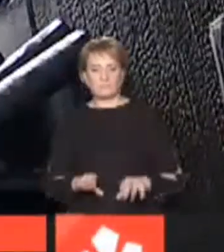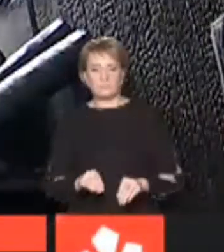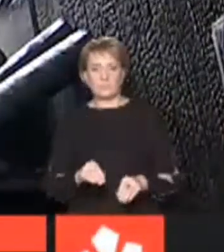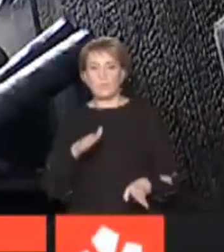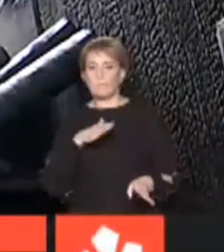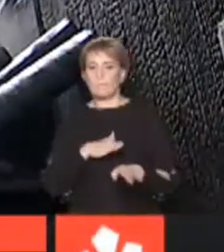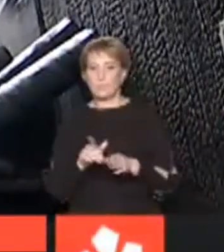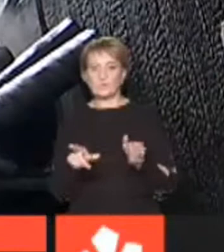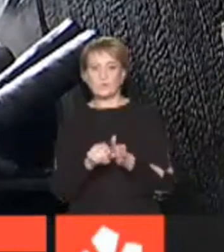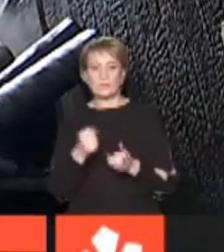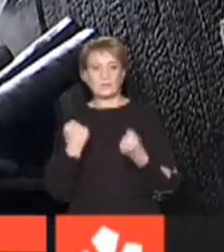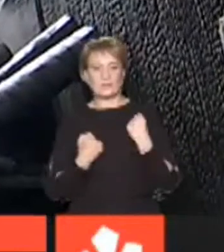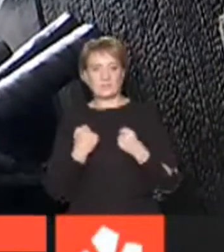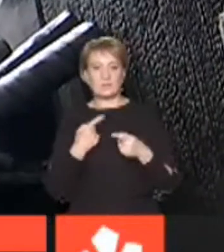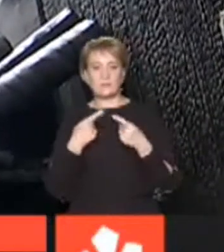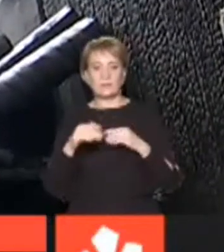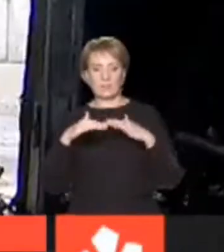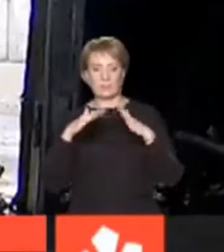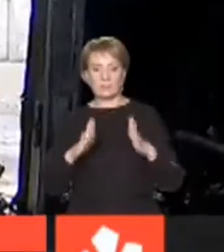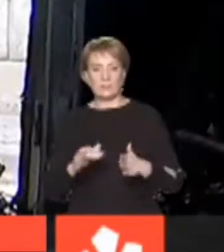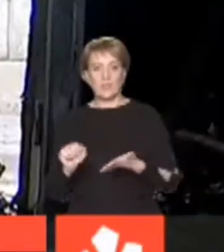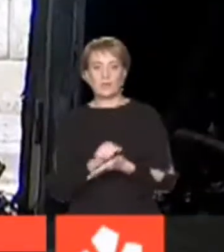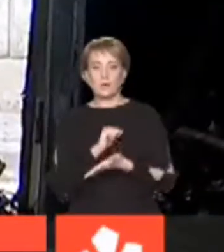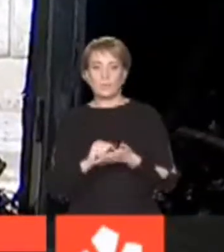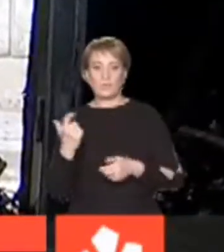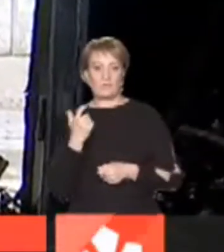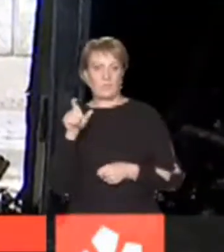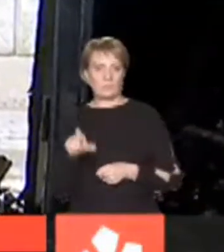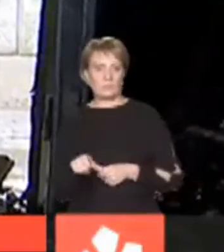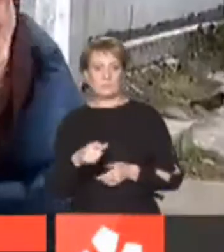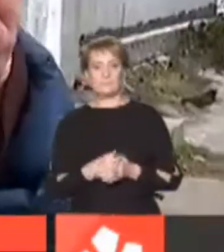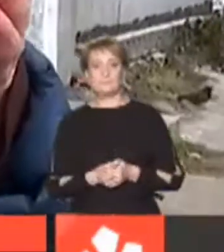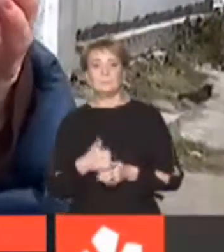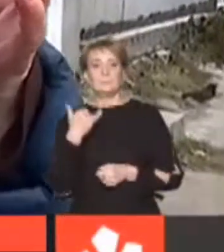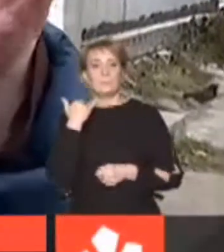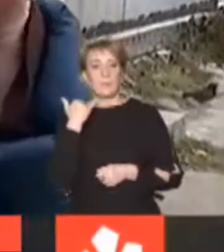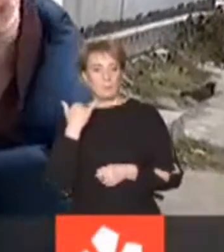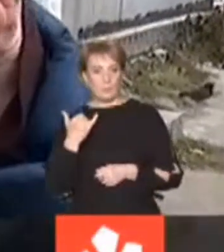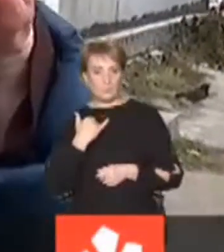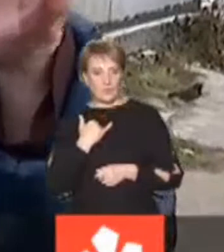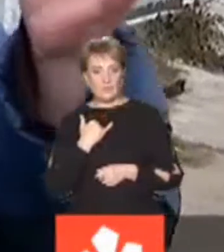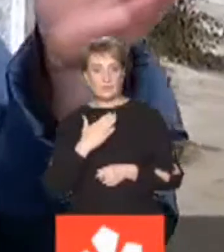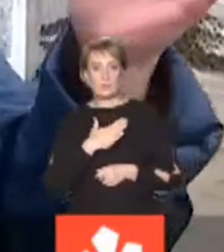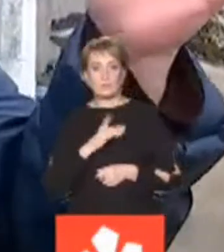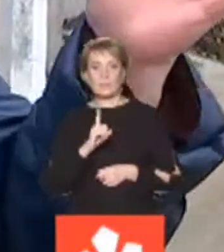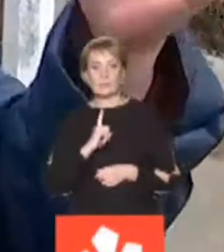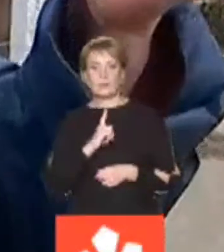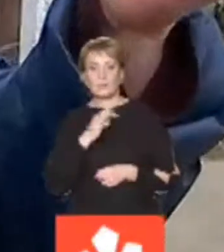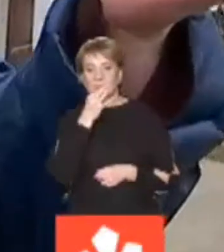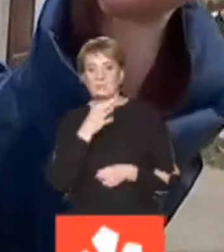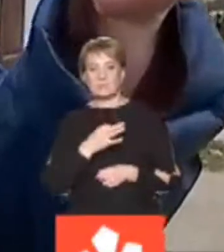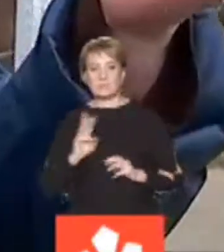разом з автівкою, а в іншому згорів дах та документи власників. Позвонив до нас охоронник і сказав,